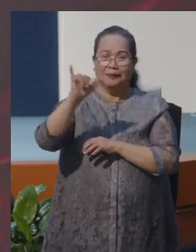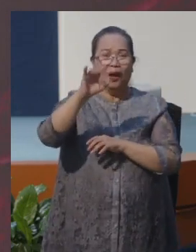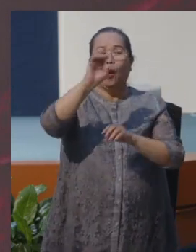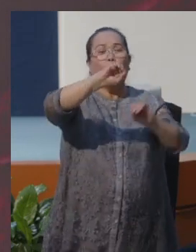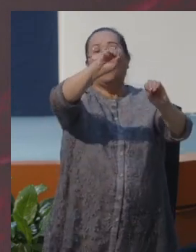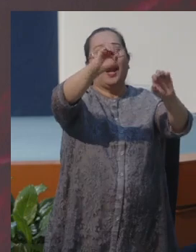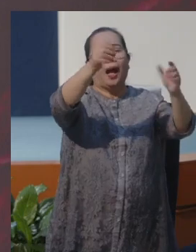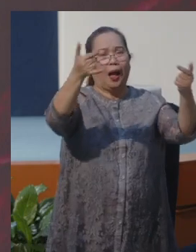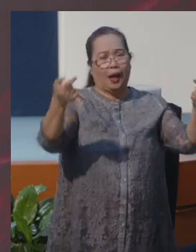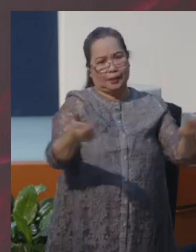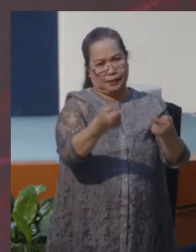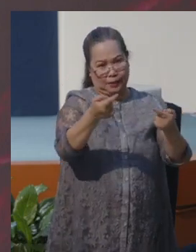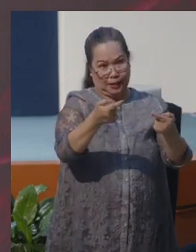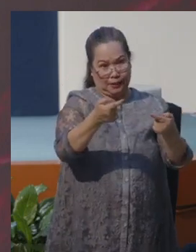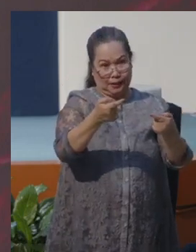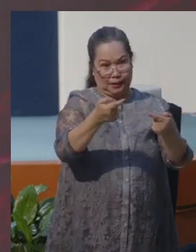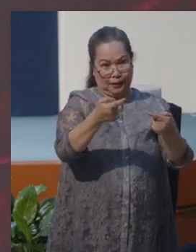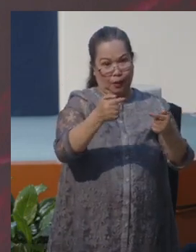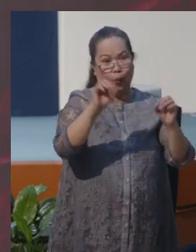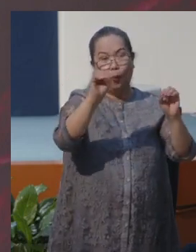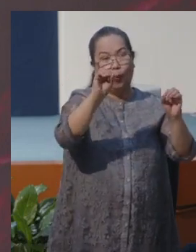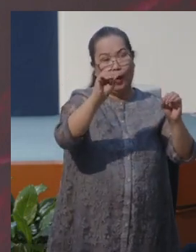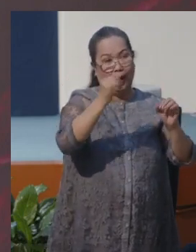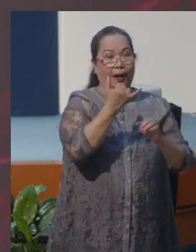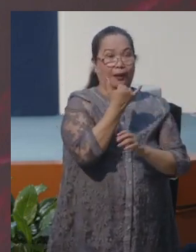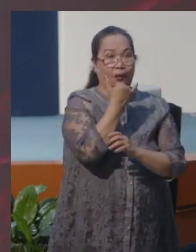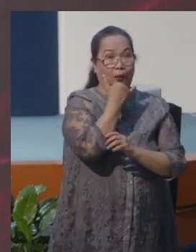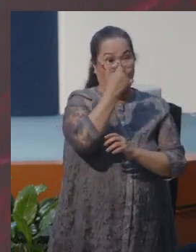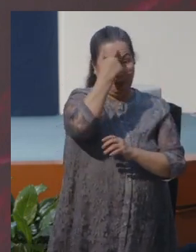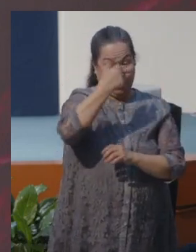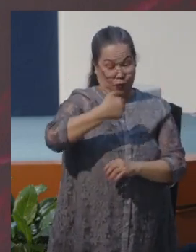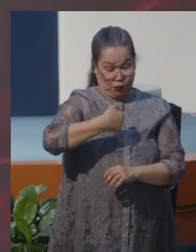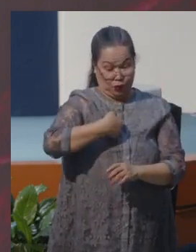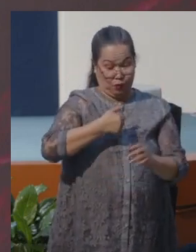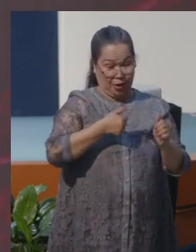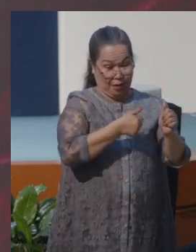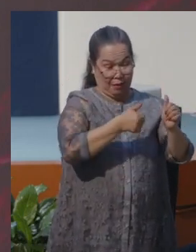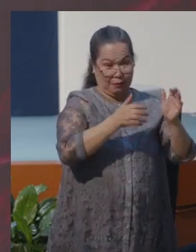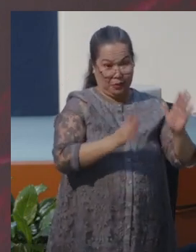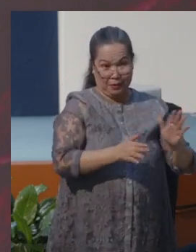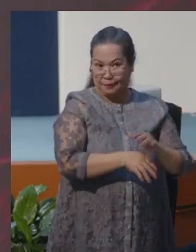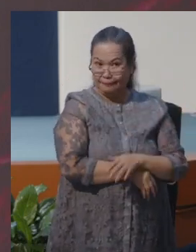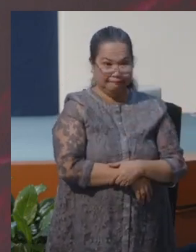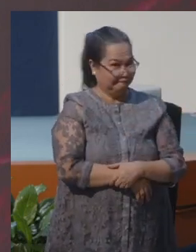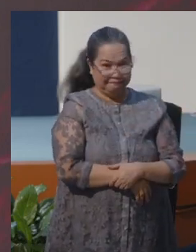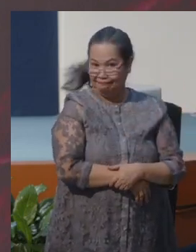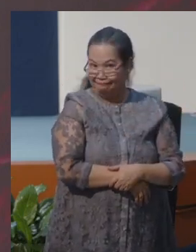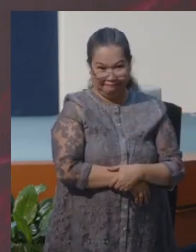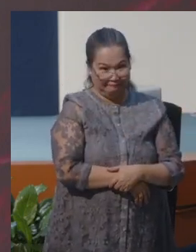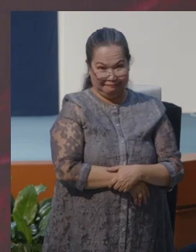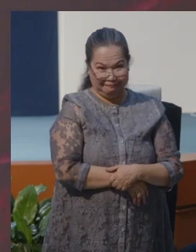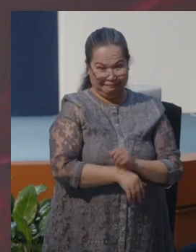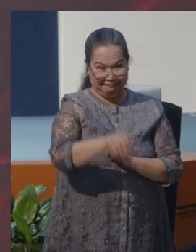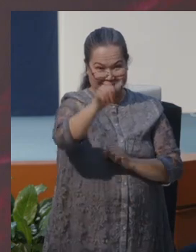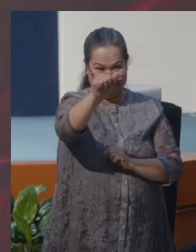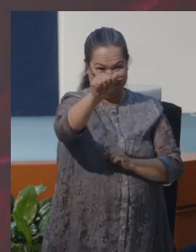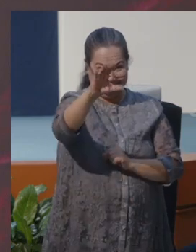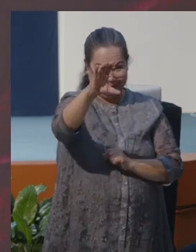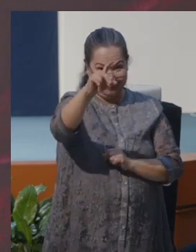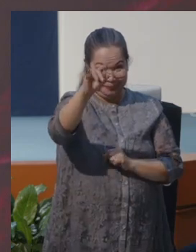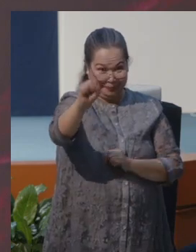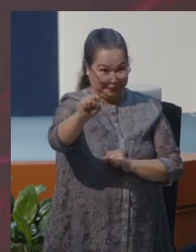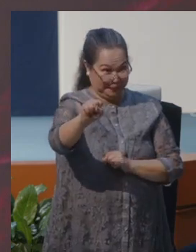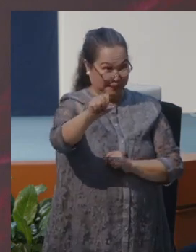Infallible. Dahil sila daw ay apostol. Ito ang qualification ng apostol. Acts 1,